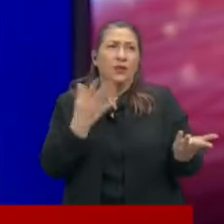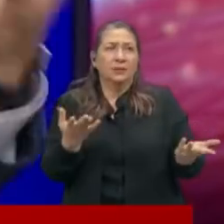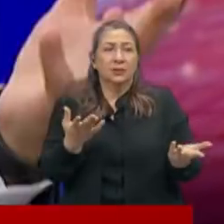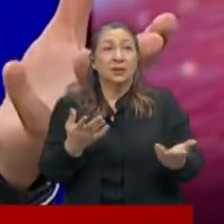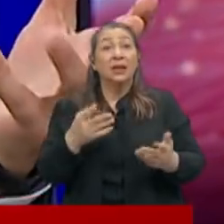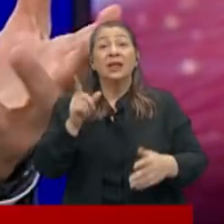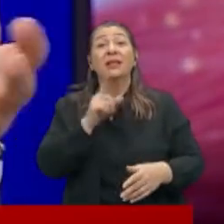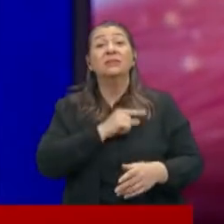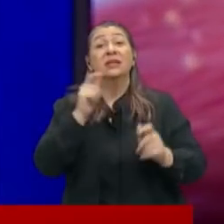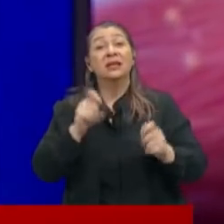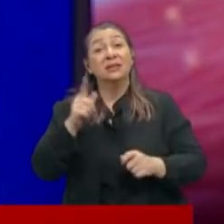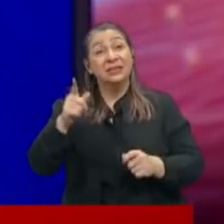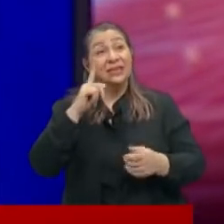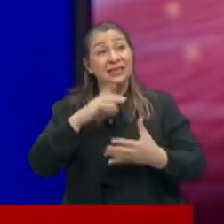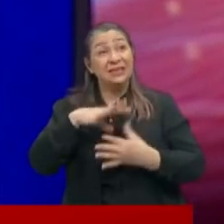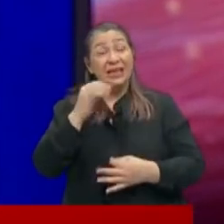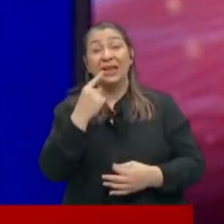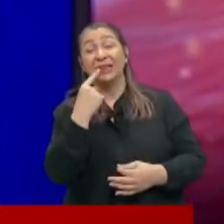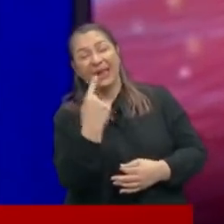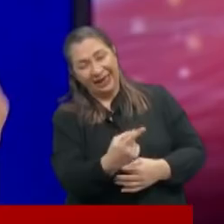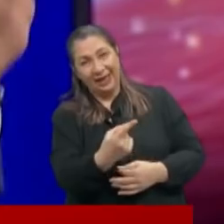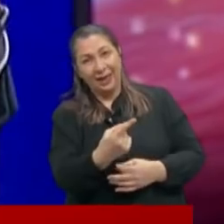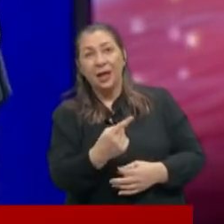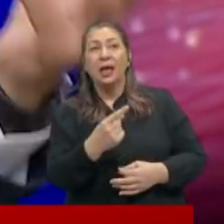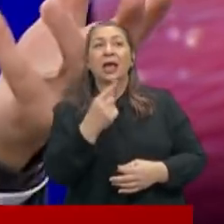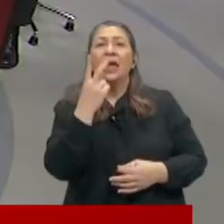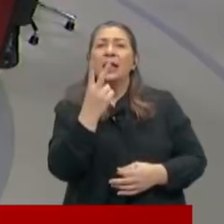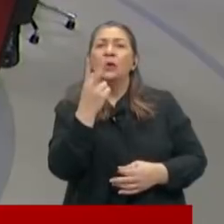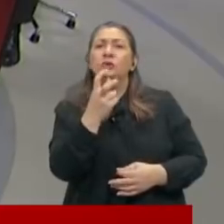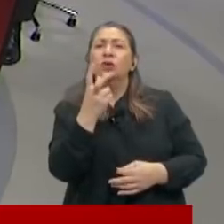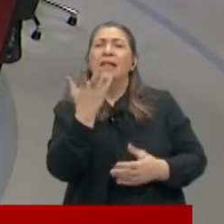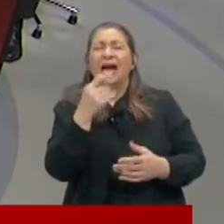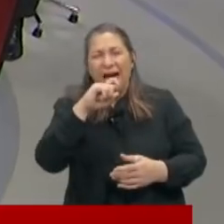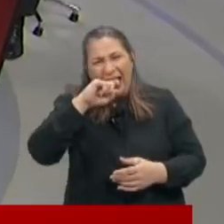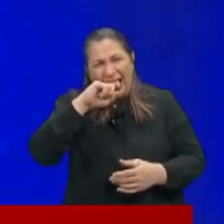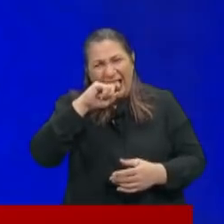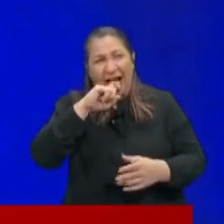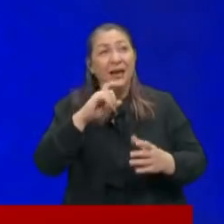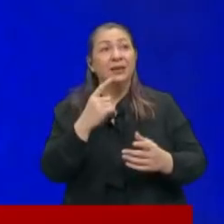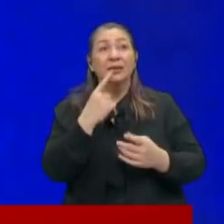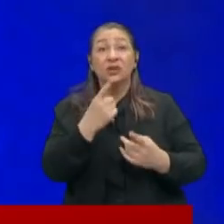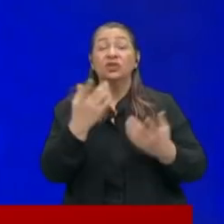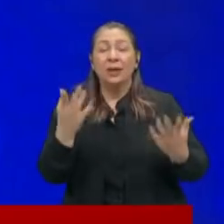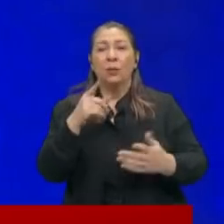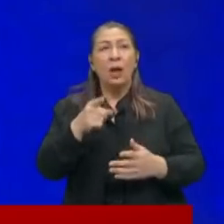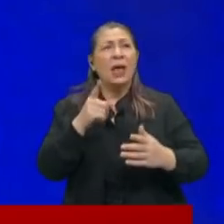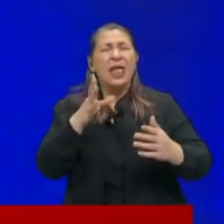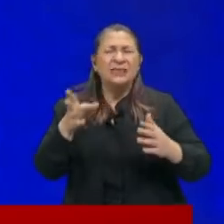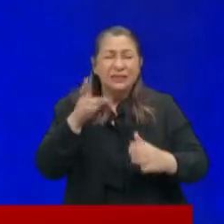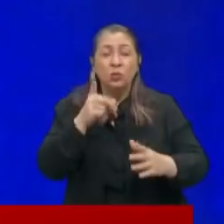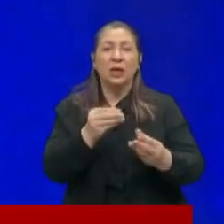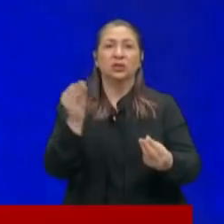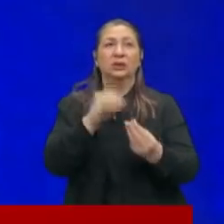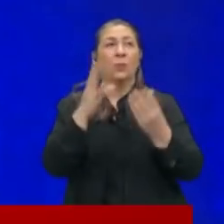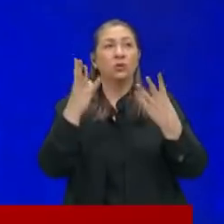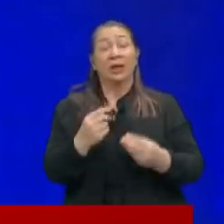bunları. Temsil ettiğiniz insanlara deyin ki 2-3 ay daha dişinizi sıkın. Denecek ki bunlara maksimum şu kadar zam